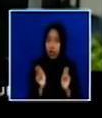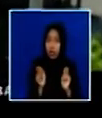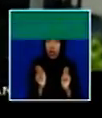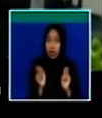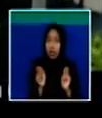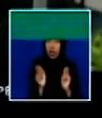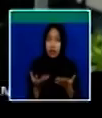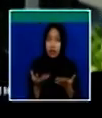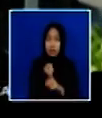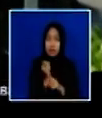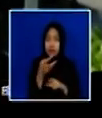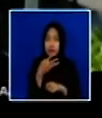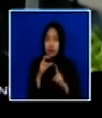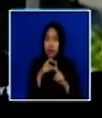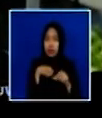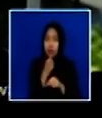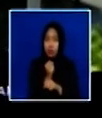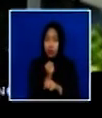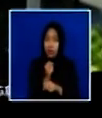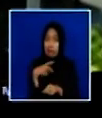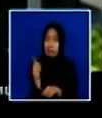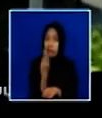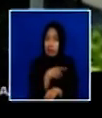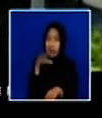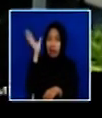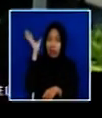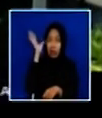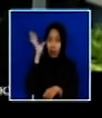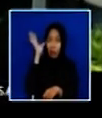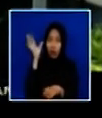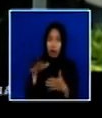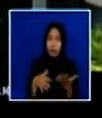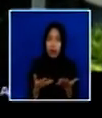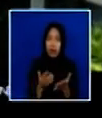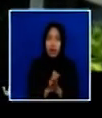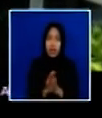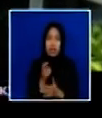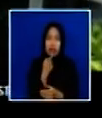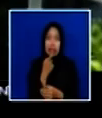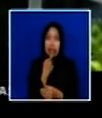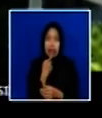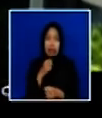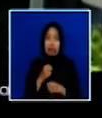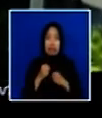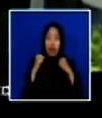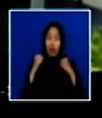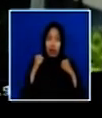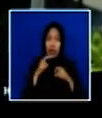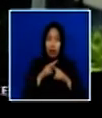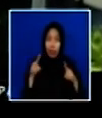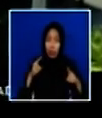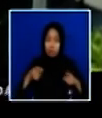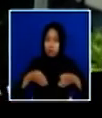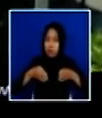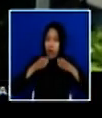gedung tersebut Enggak Mi tidak tahu persis keadaan kekuatan maupun konstruksi